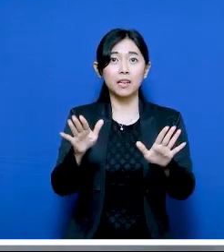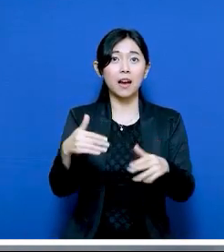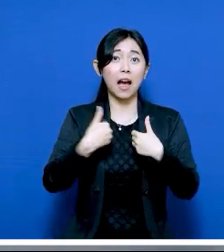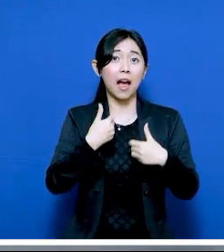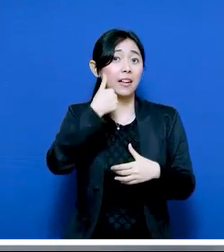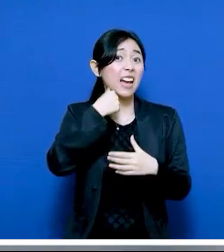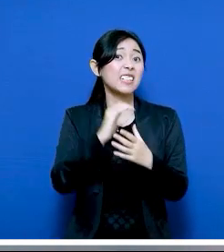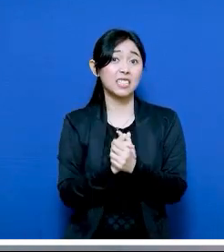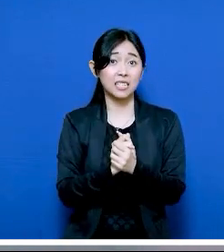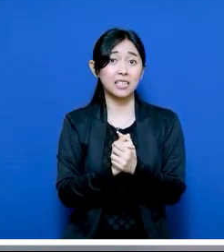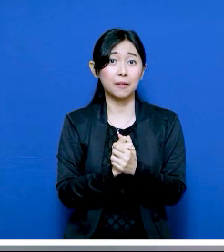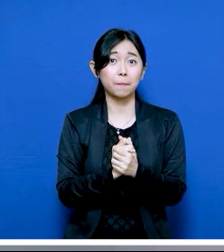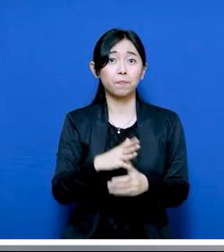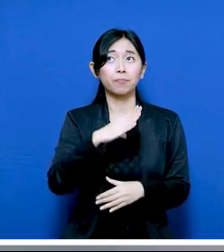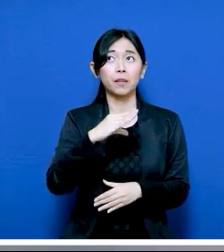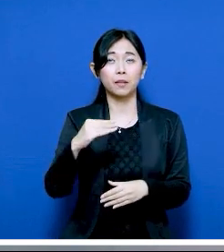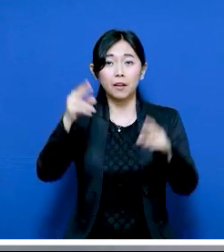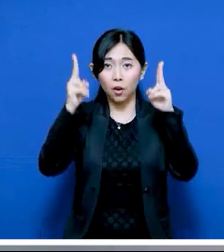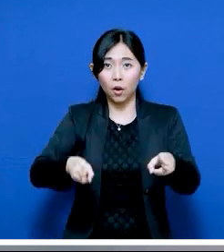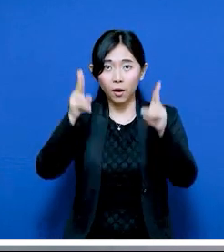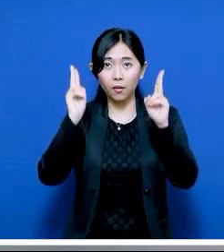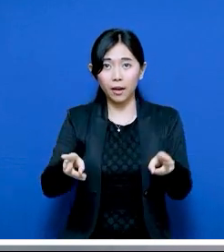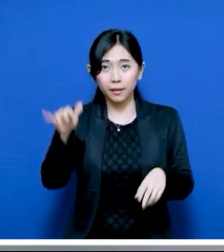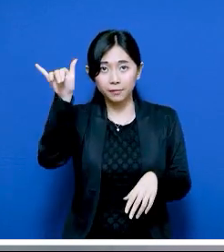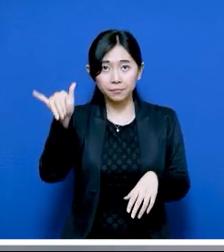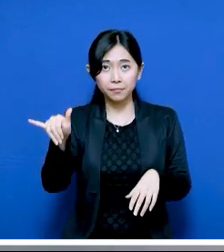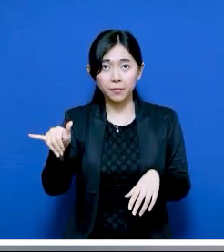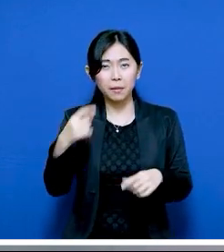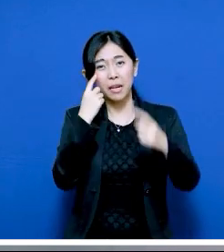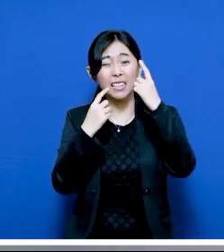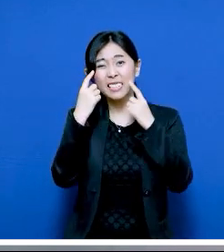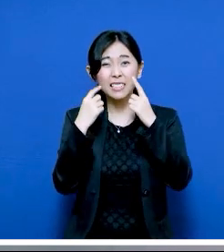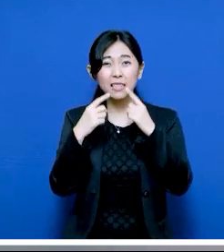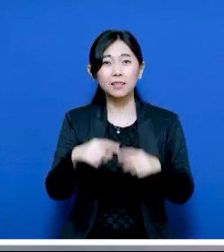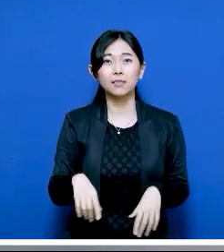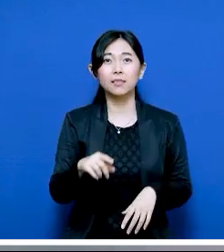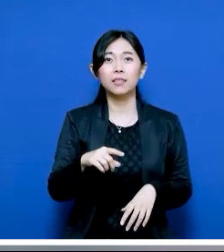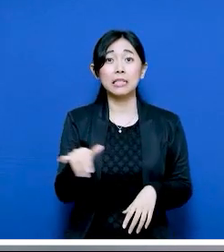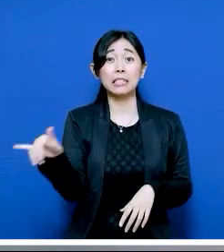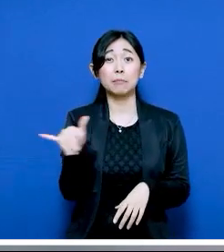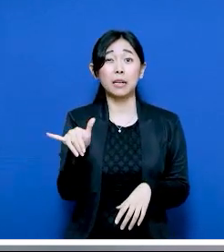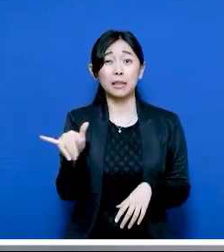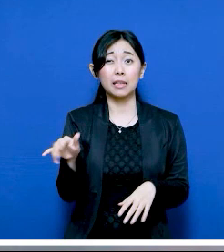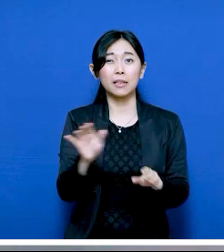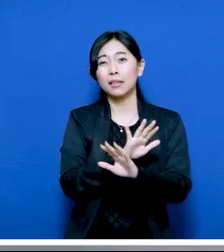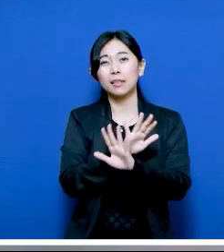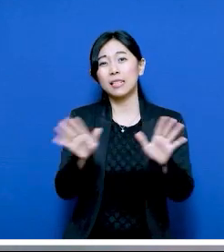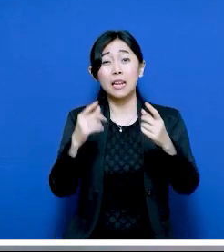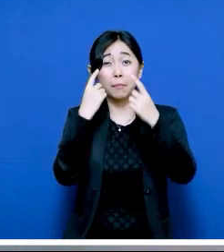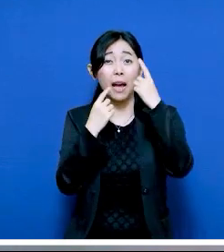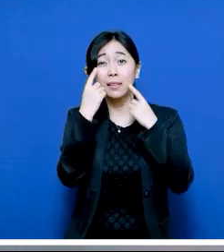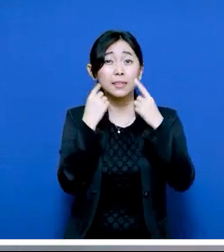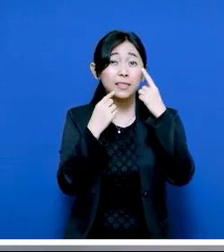beristri. Dan orang-orang yang menangis seolah-olah tidak